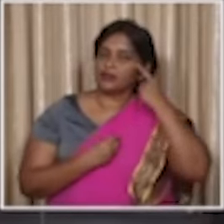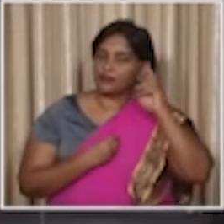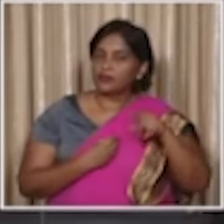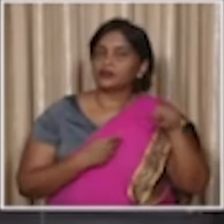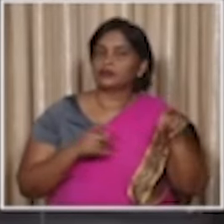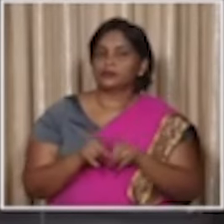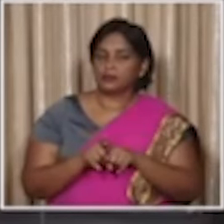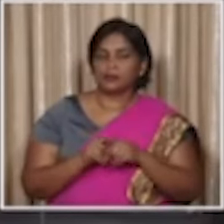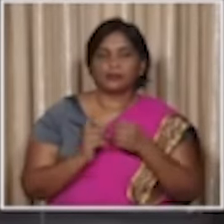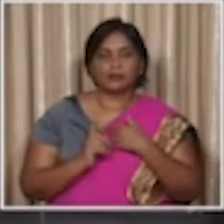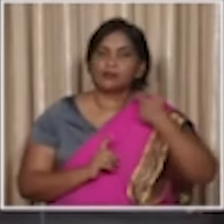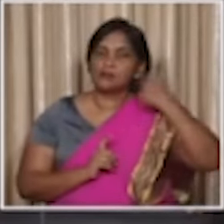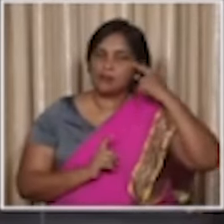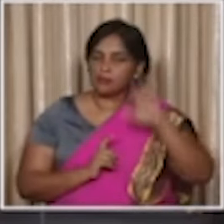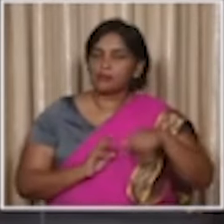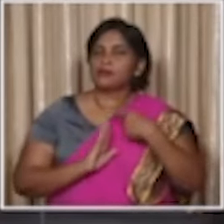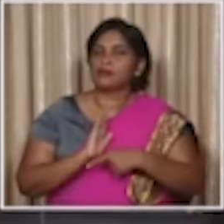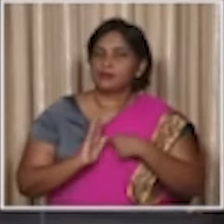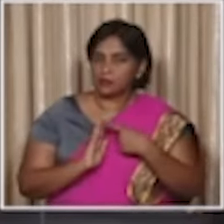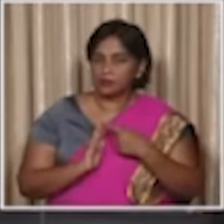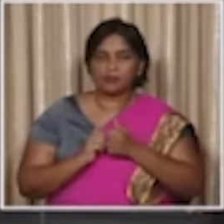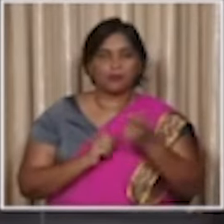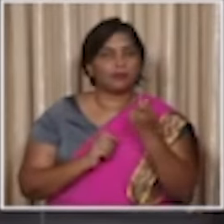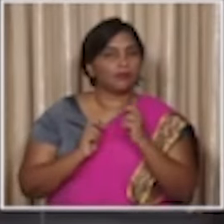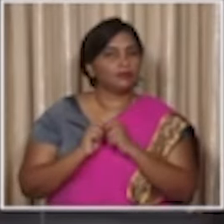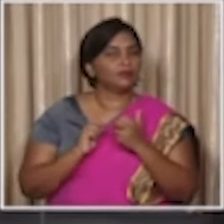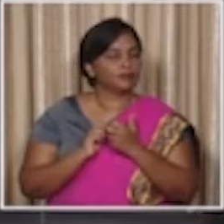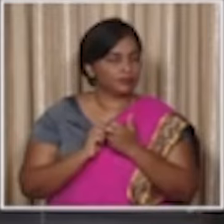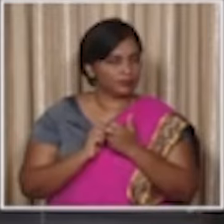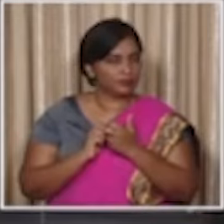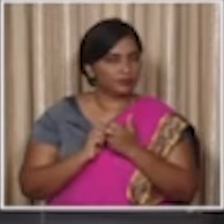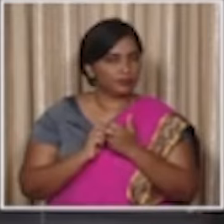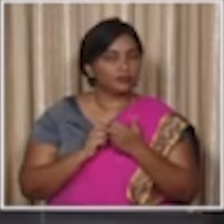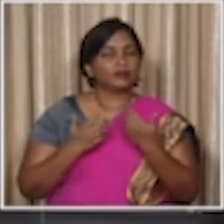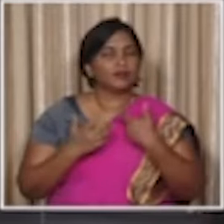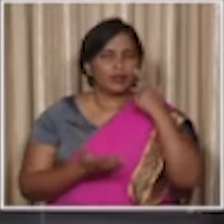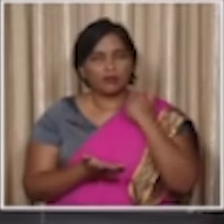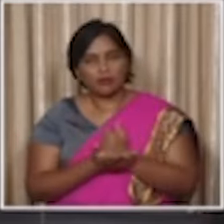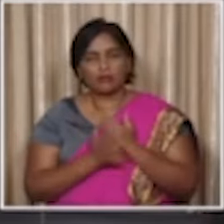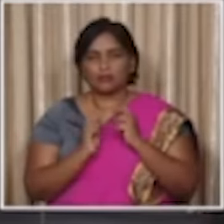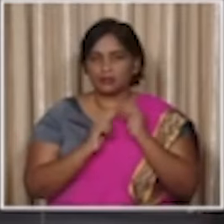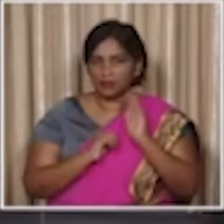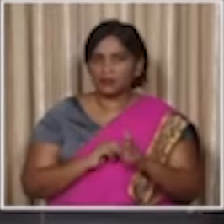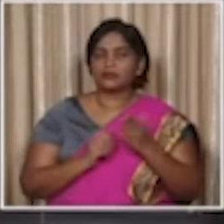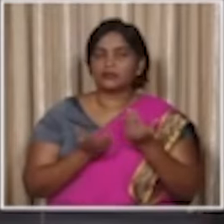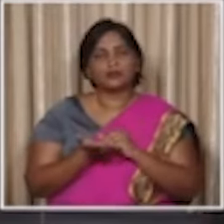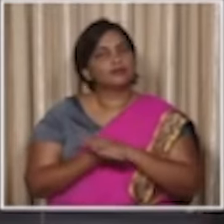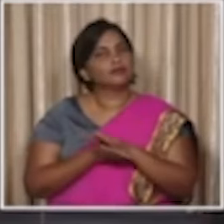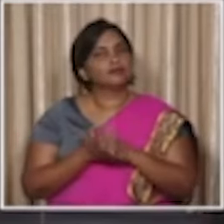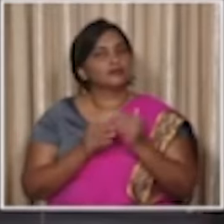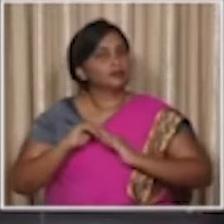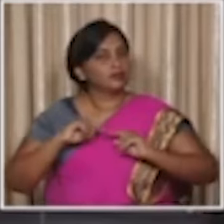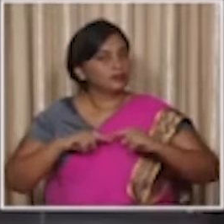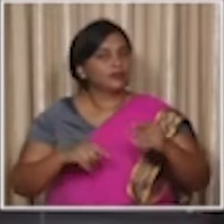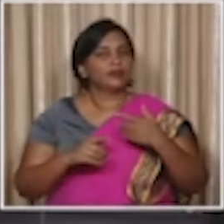අනුව අපේ බලාපොරොත්තුව මේ රටේ පවතින ආර්ථික අර්බුදය තුළ අපහසුතාවයට පත් වෙච්ච සහ ප්‍රතිසංස්කරණ ක්‍රියාවලිය